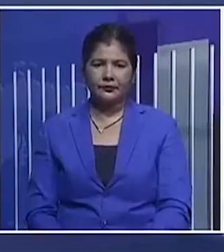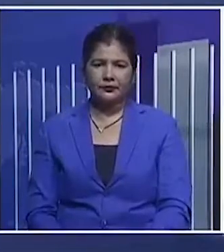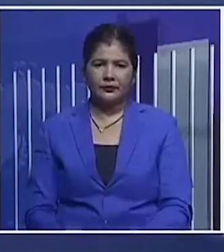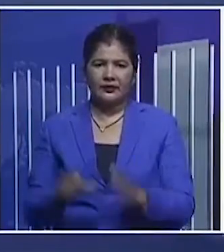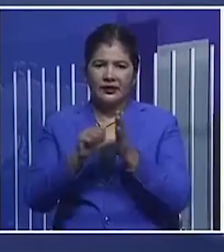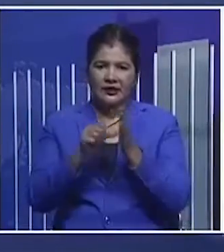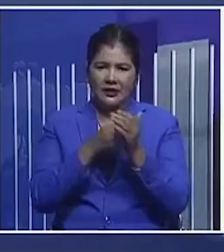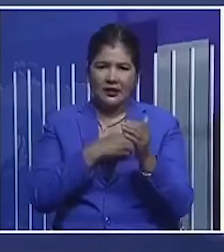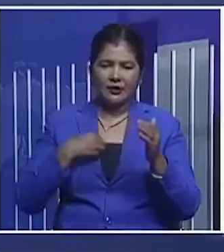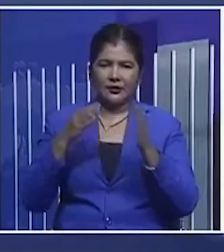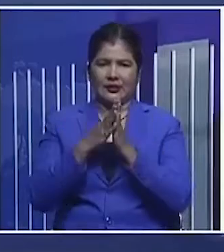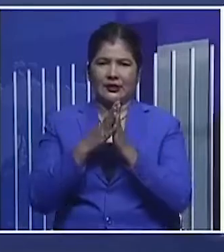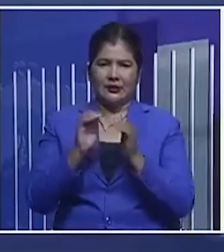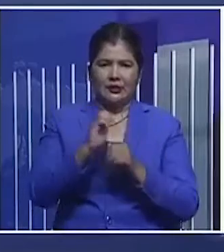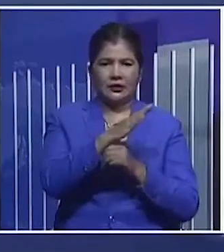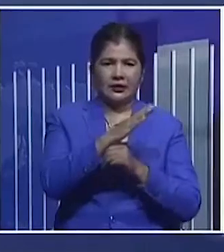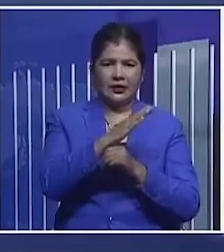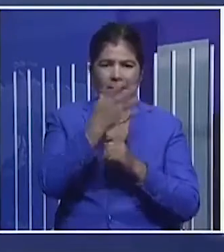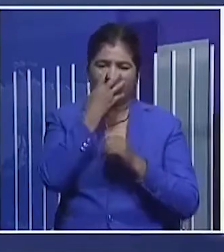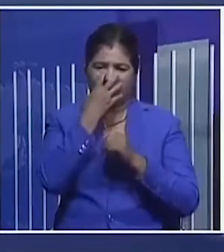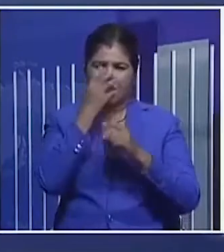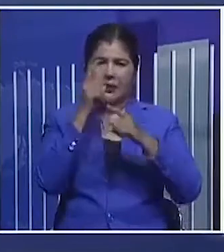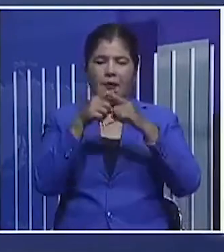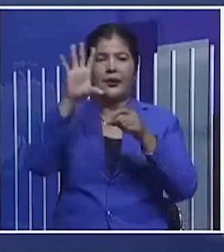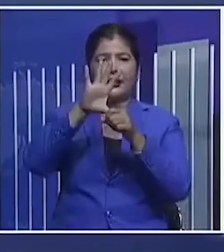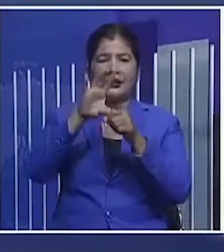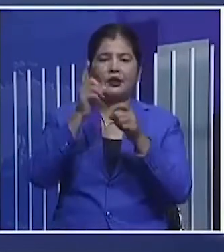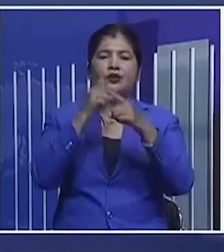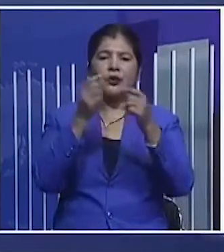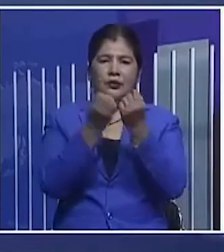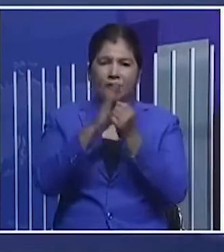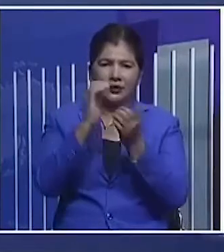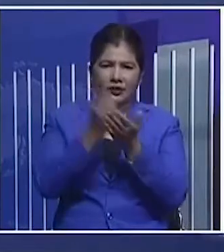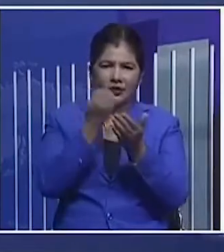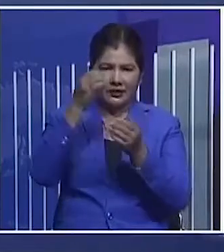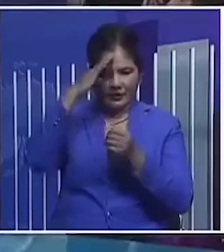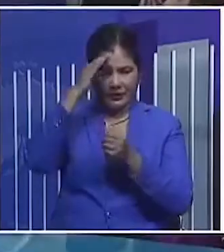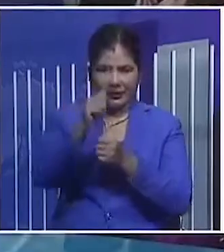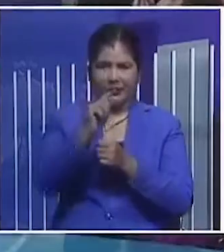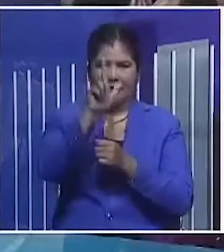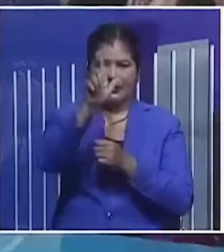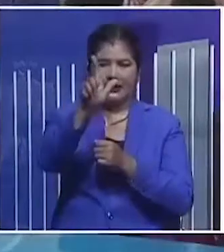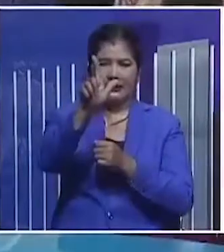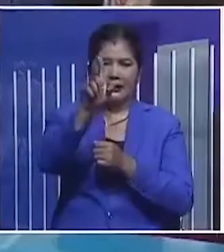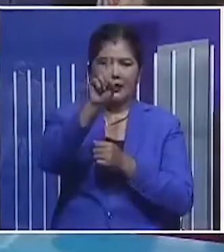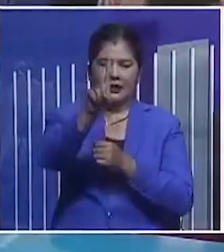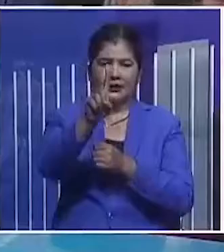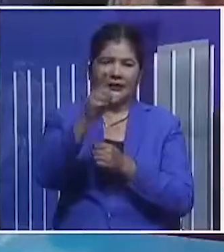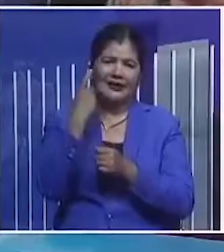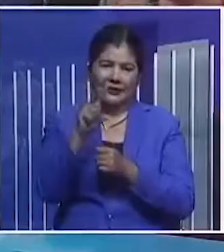जिल्ला अस्पताल सल्यानमा अक्सिजन प्लान्ट जडान गरिएको छ। संघीय सरकारको 71 लाख रुपियाँ अनुदानमा